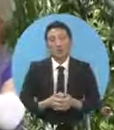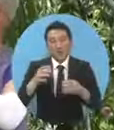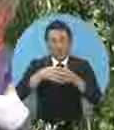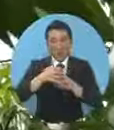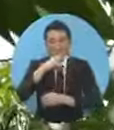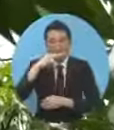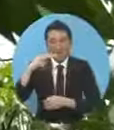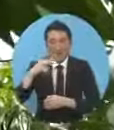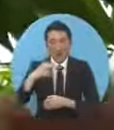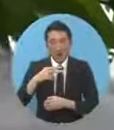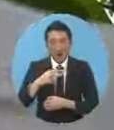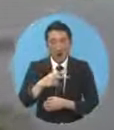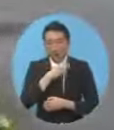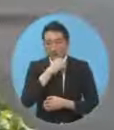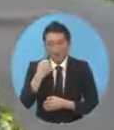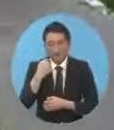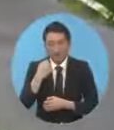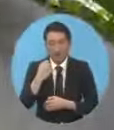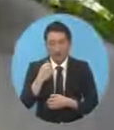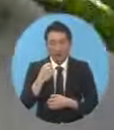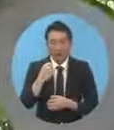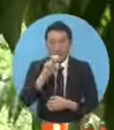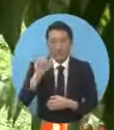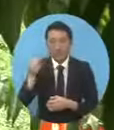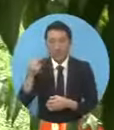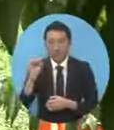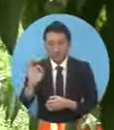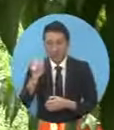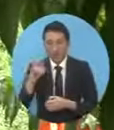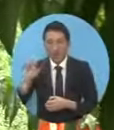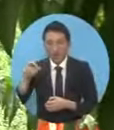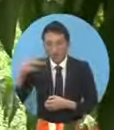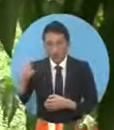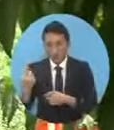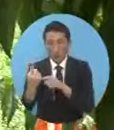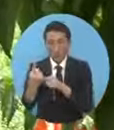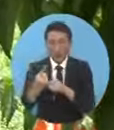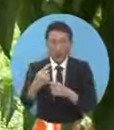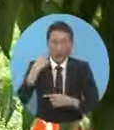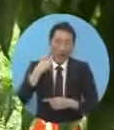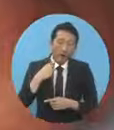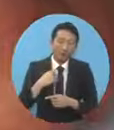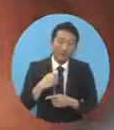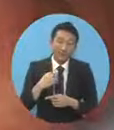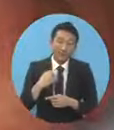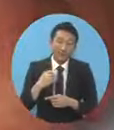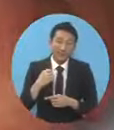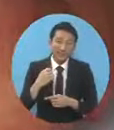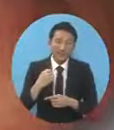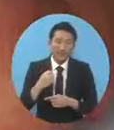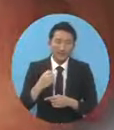과일 향이 진하고 단맛이 강한 국내 신품종 미용과 황도입니다. 아삭거리는 식감이